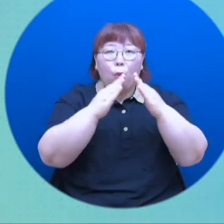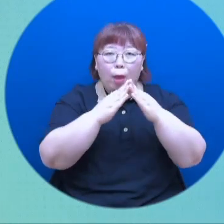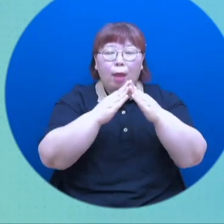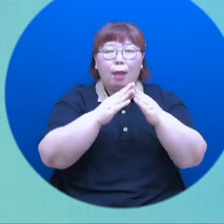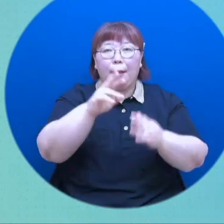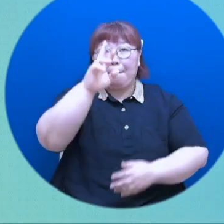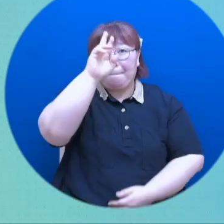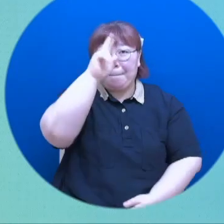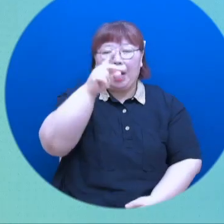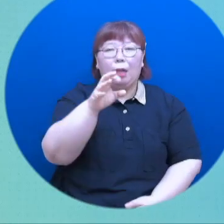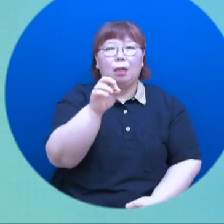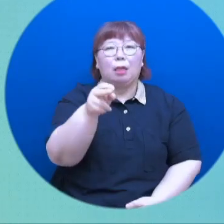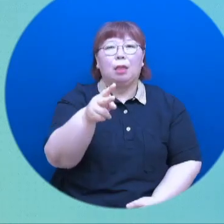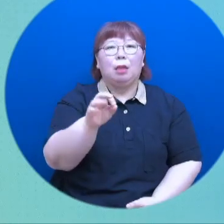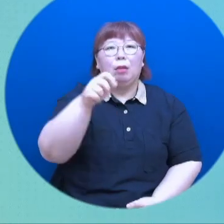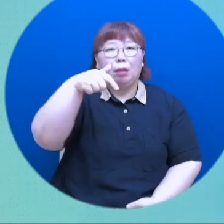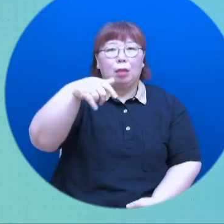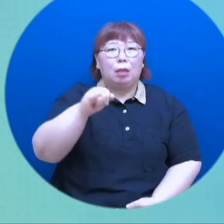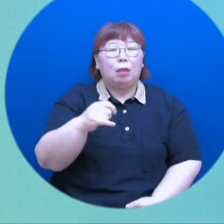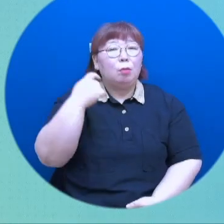박영기 목사님이 계세요.